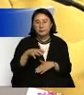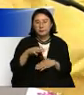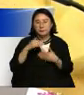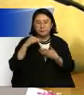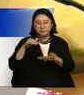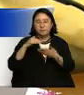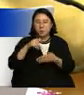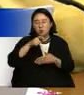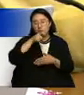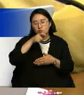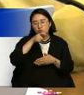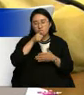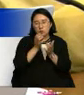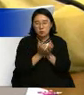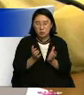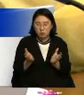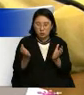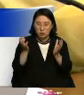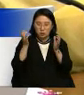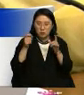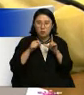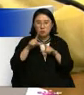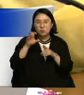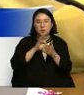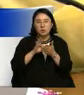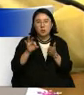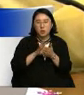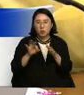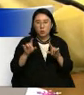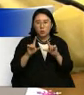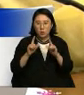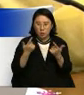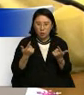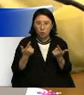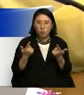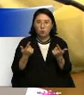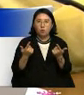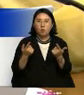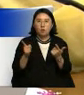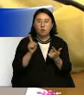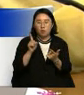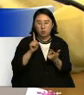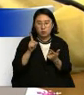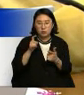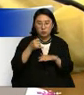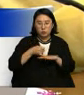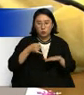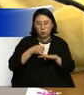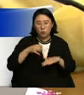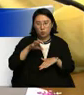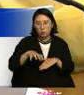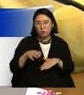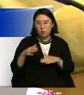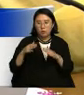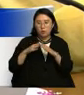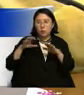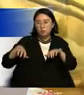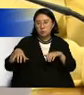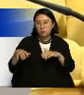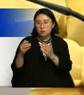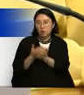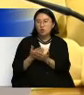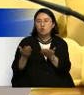그 물탱크가 그 거의 사용되고 있지 않고 또 어느 농가는 그 선심 쓰듯이 옆집이 들면 한개